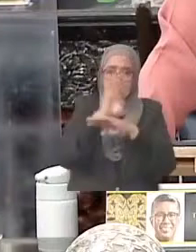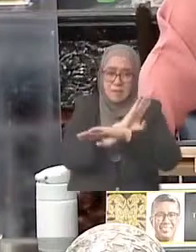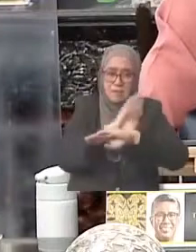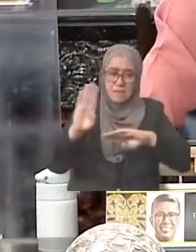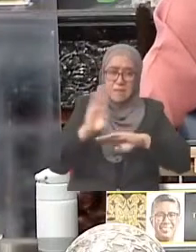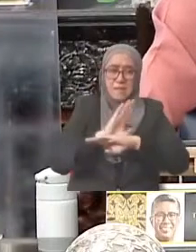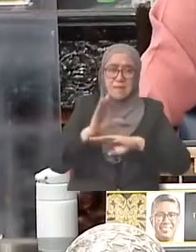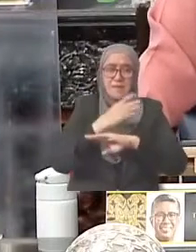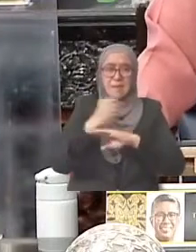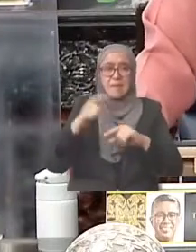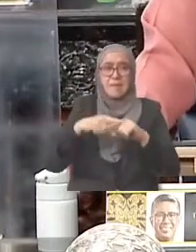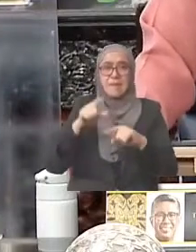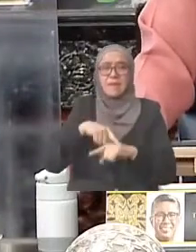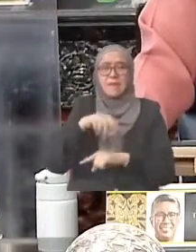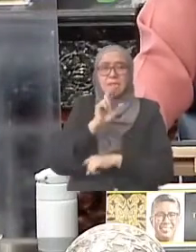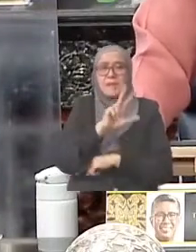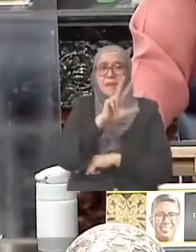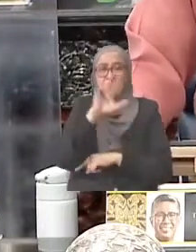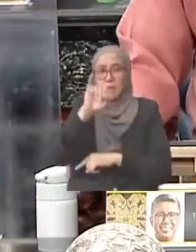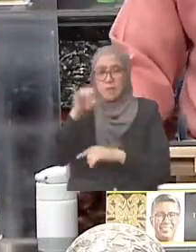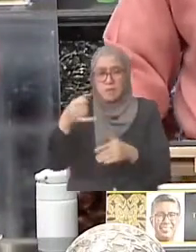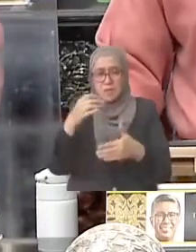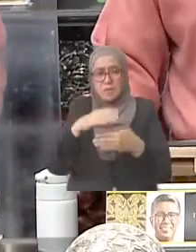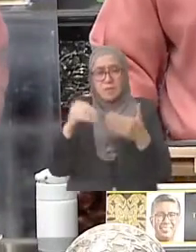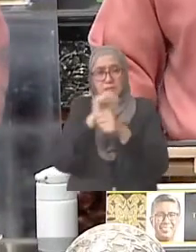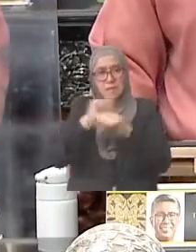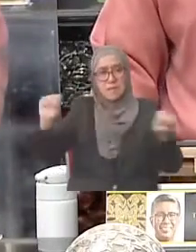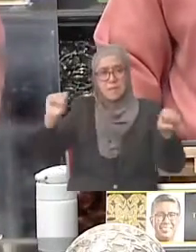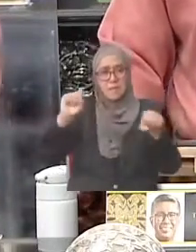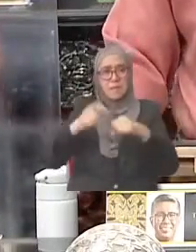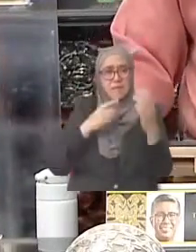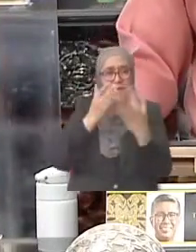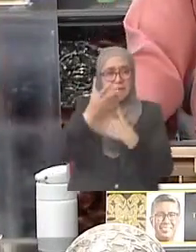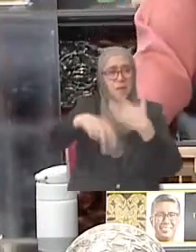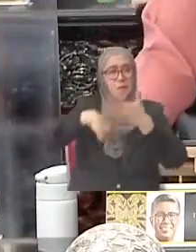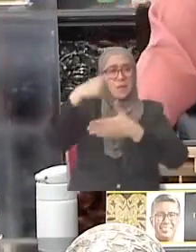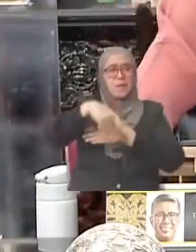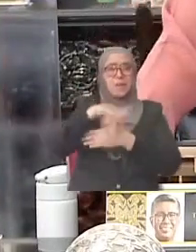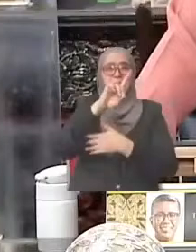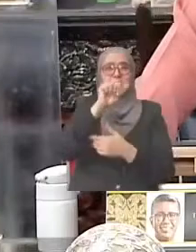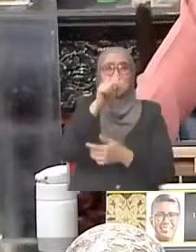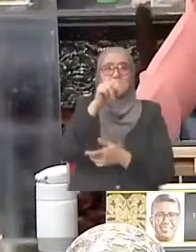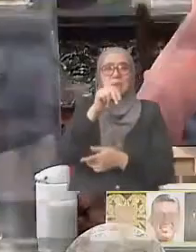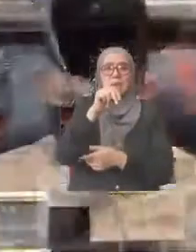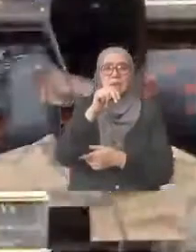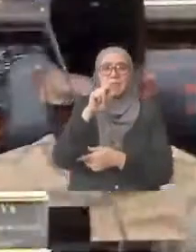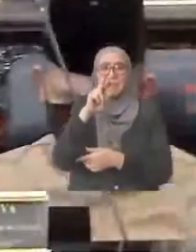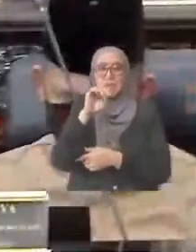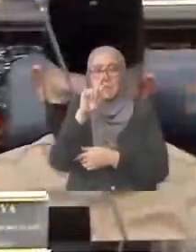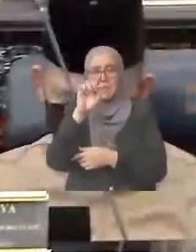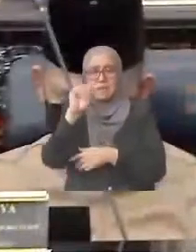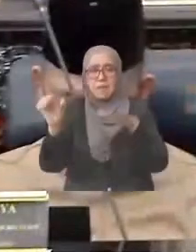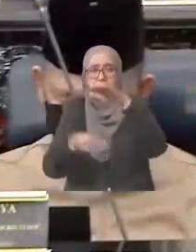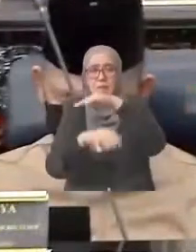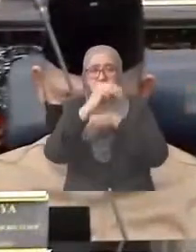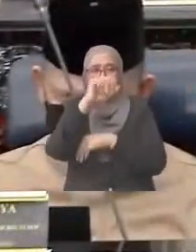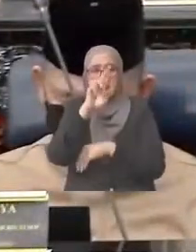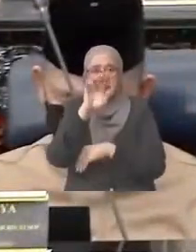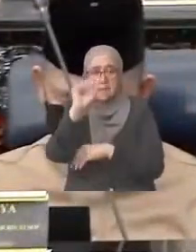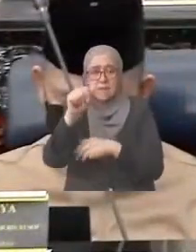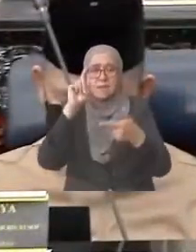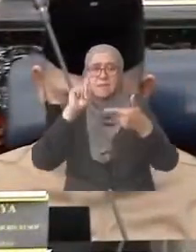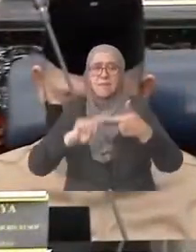dana pembiayaan akan disediakan antaranya melalui program dan Anita di bawah marah dan tekun Ita dibawa